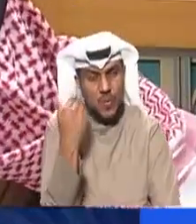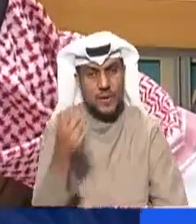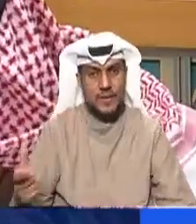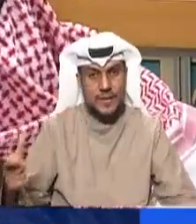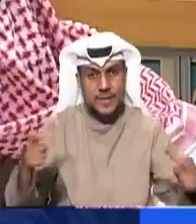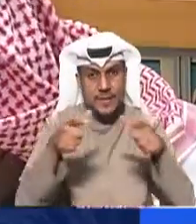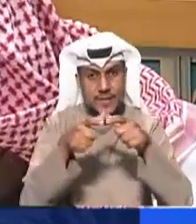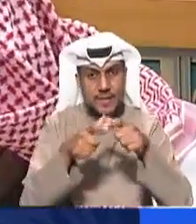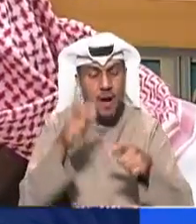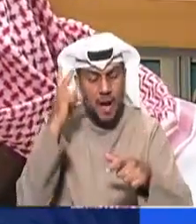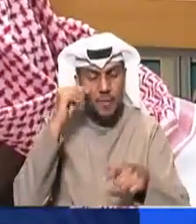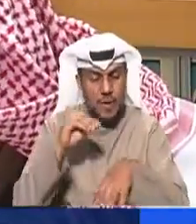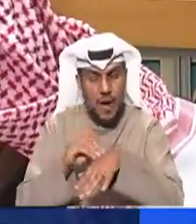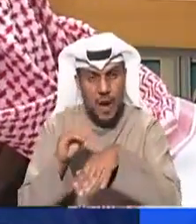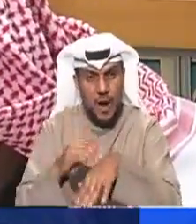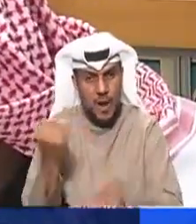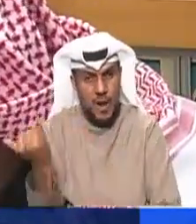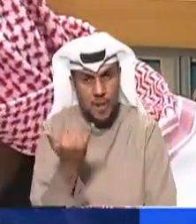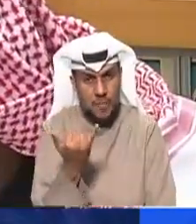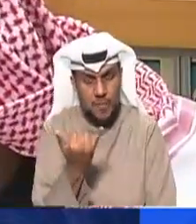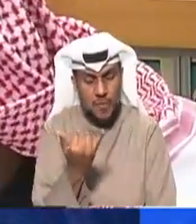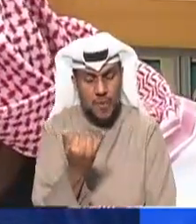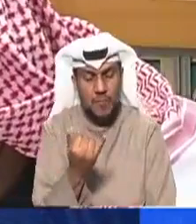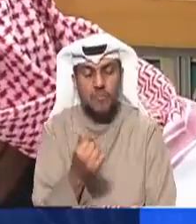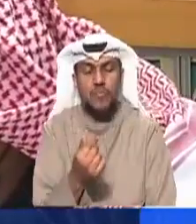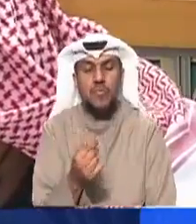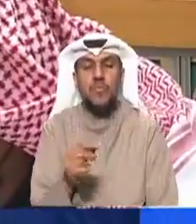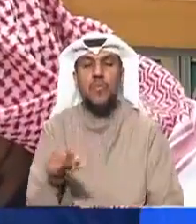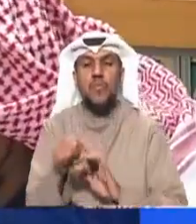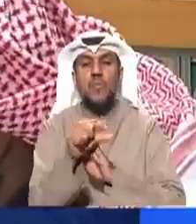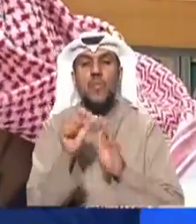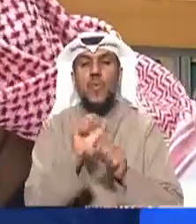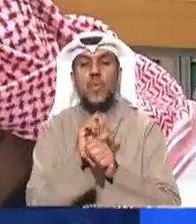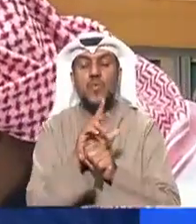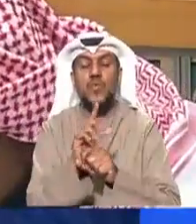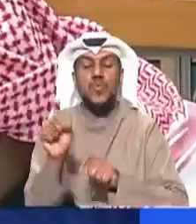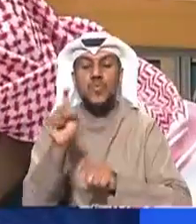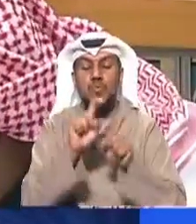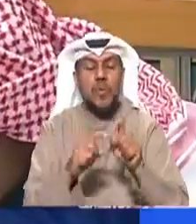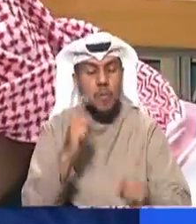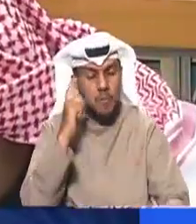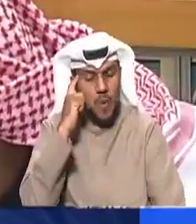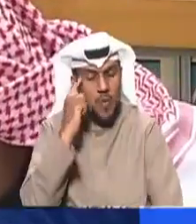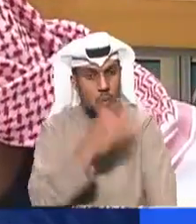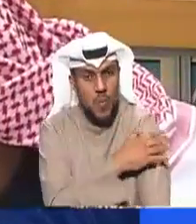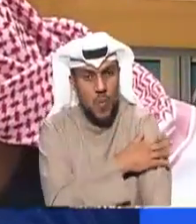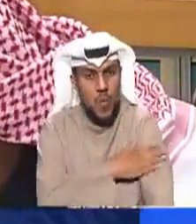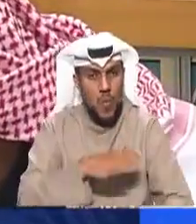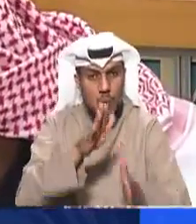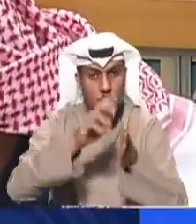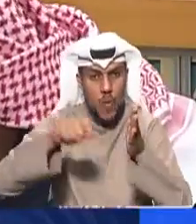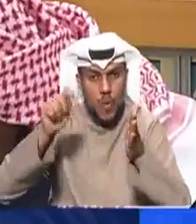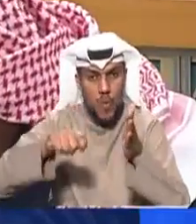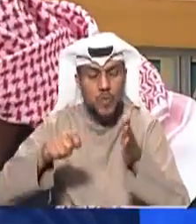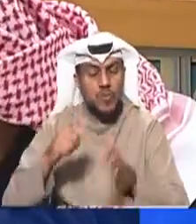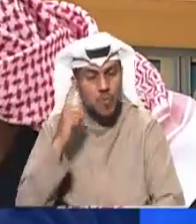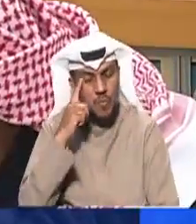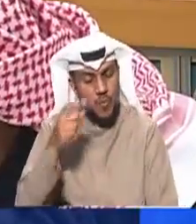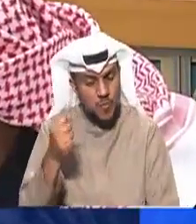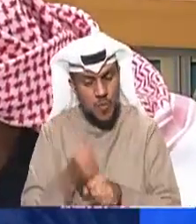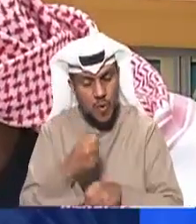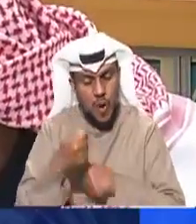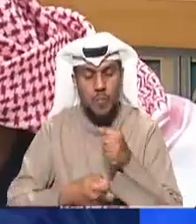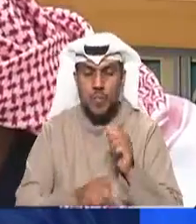الجائحة. هذا يدل على يعني اهتمام إخواننا في المجلس على متابعة الجائحة،